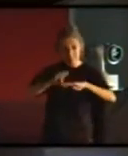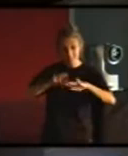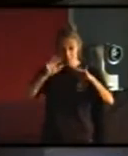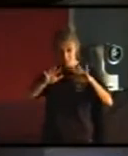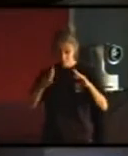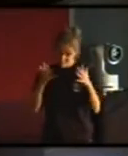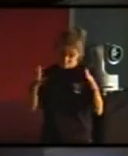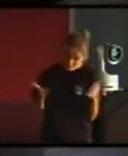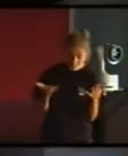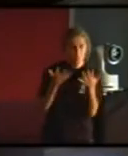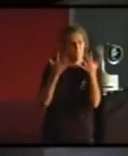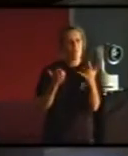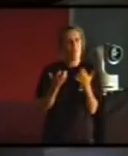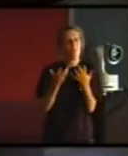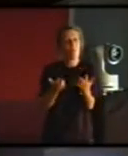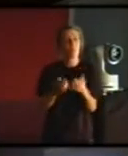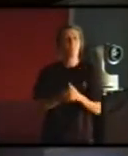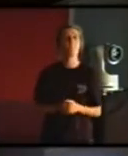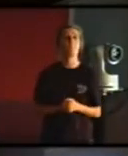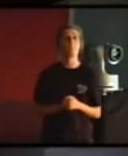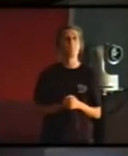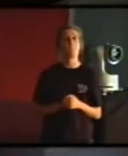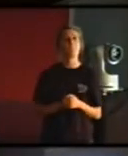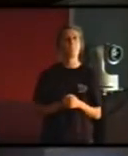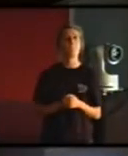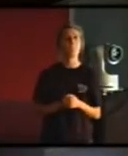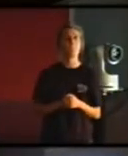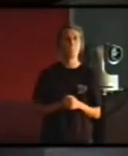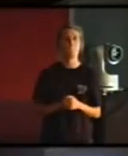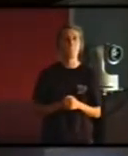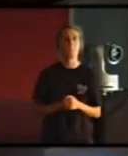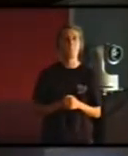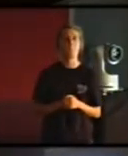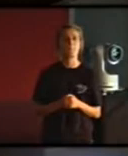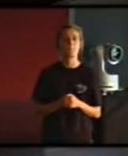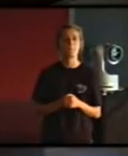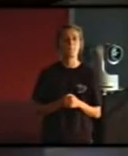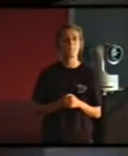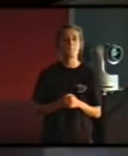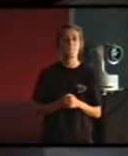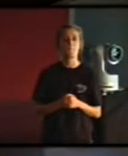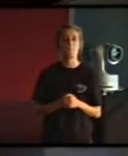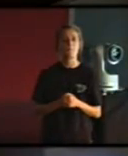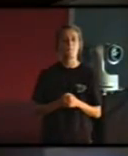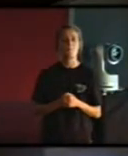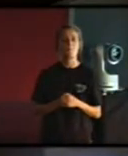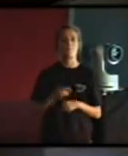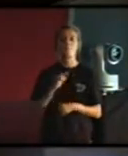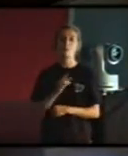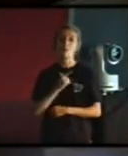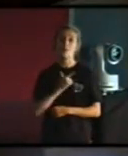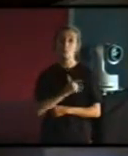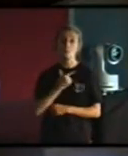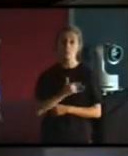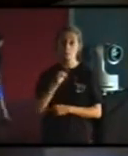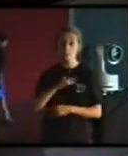faire quelque chose. Donc, je crois que nous sommes intervenus un peu pour débloquer la situation. On n'était pas partie prenante, aussi bien Xavier Leibar que moi-même, on n'a